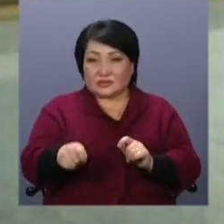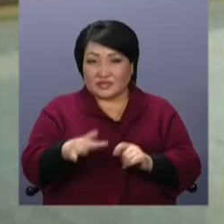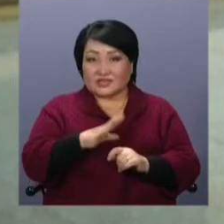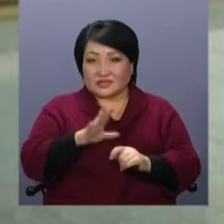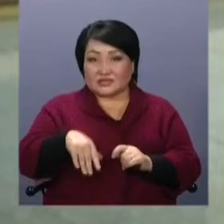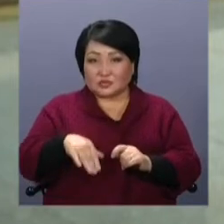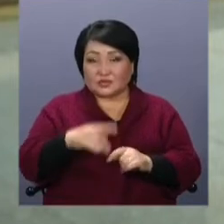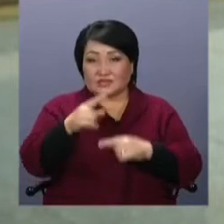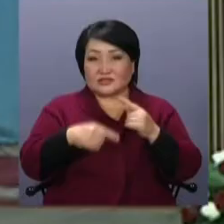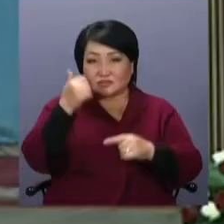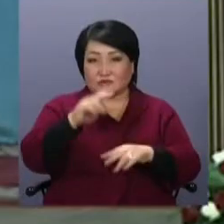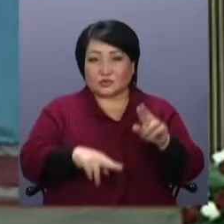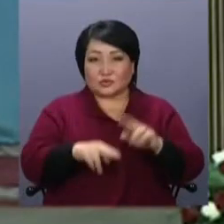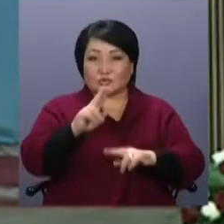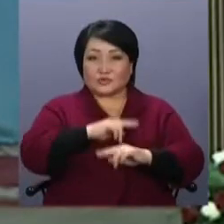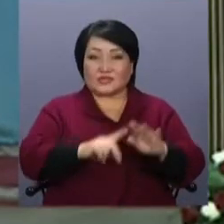бастап құрылыс жұмыстары басталады.